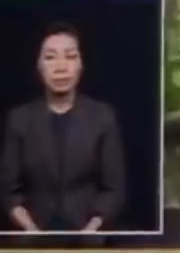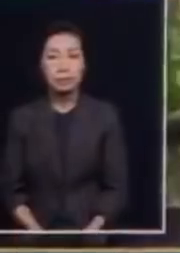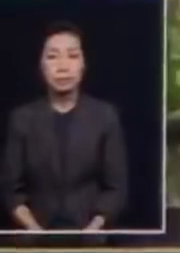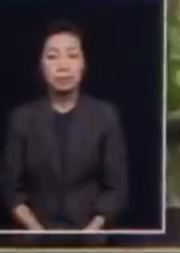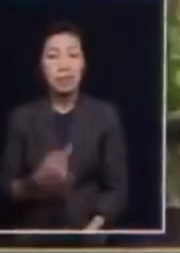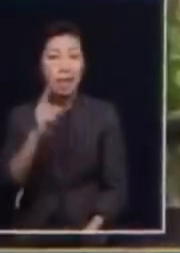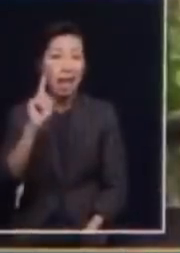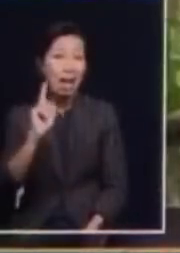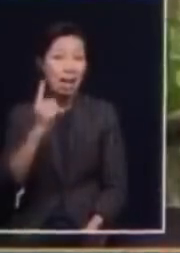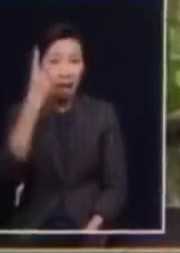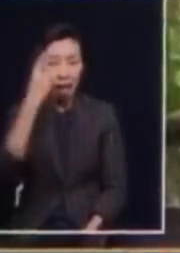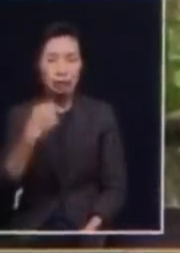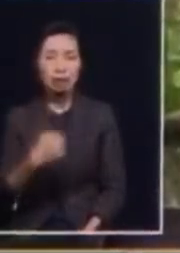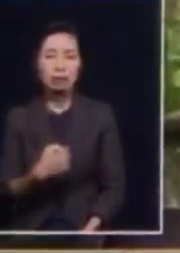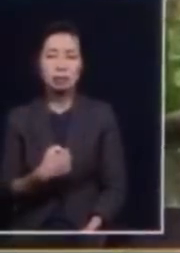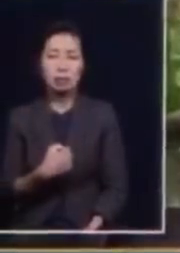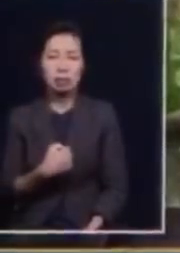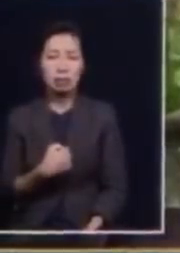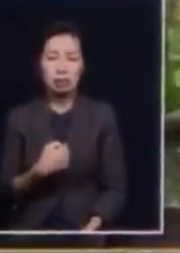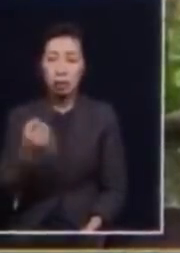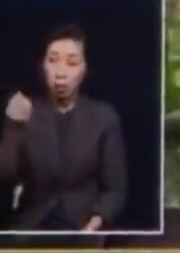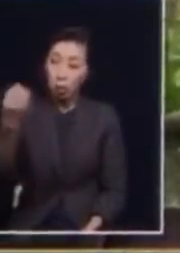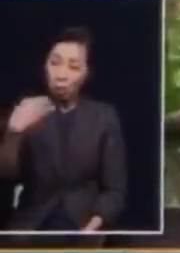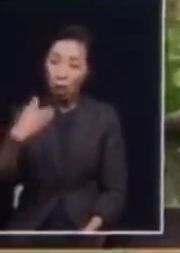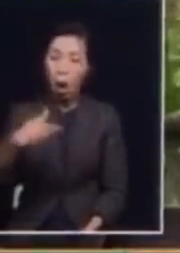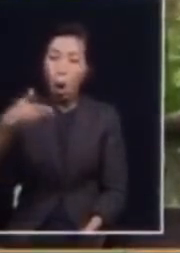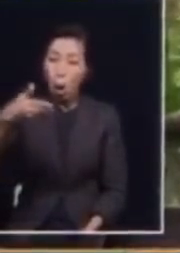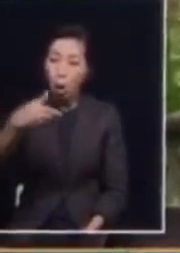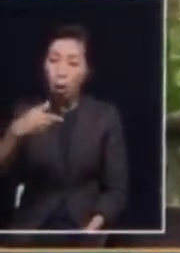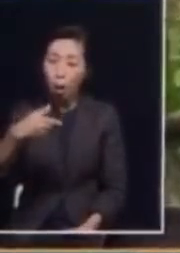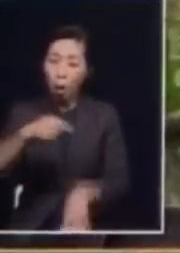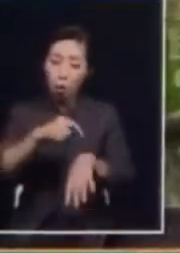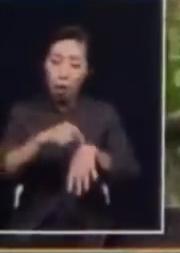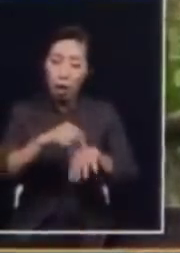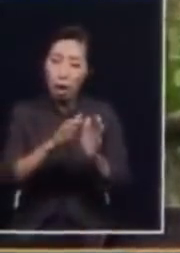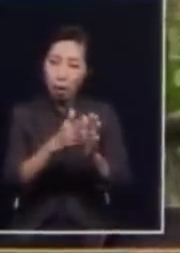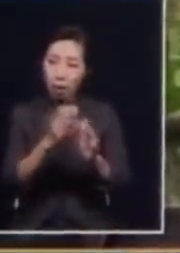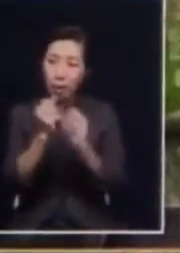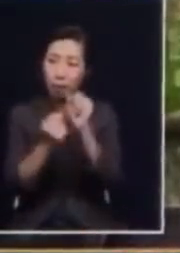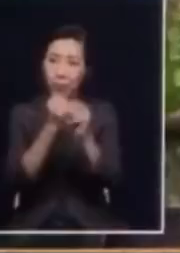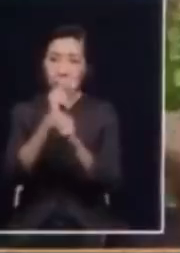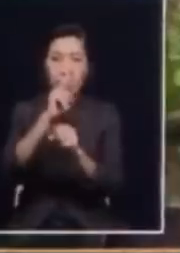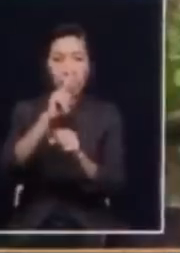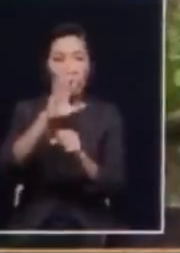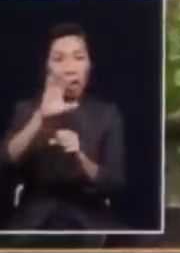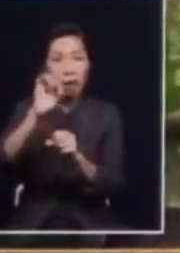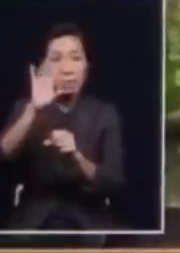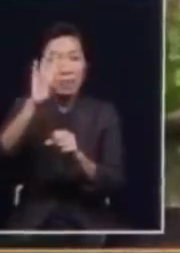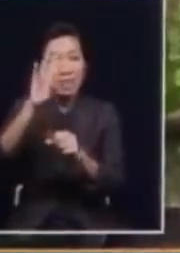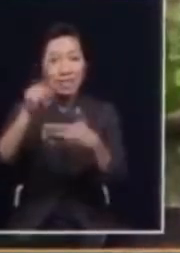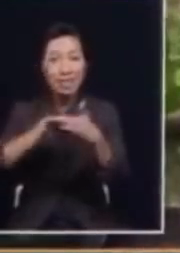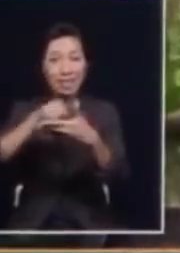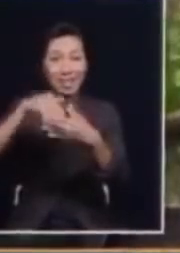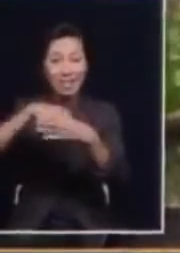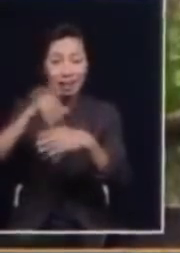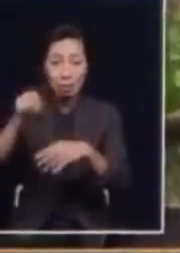ตอนแรกที่ขอเวลาไม่นาน57เลือกแต่ดูคำพูดคุณประยุทธ์สิ